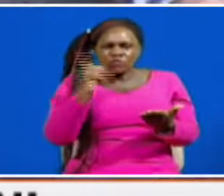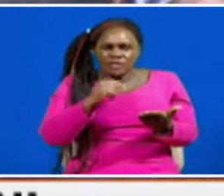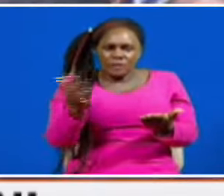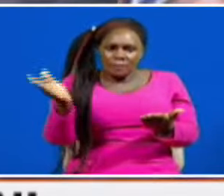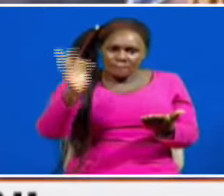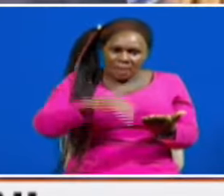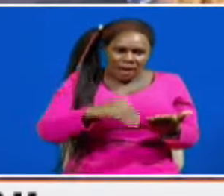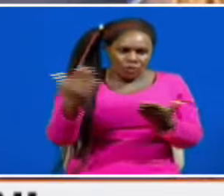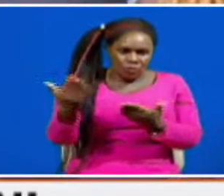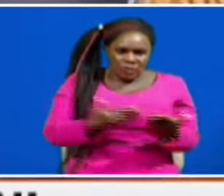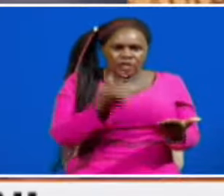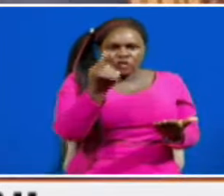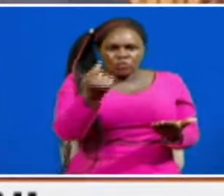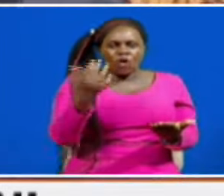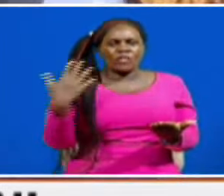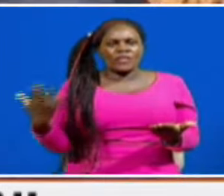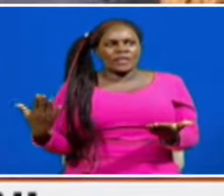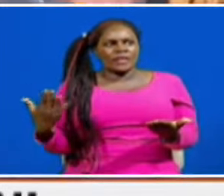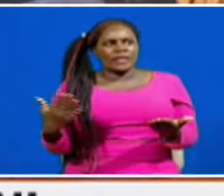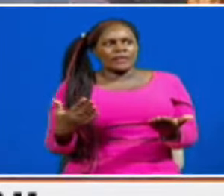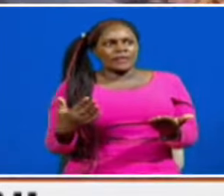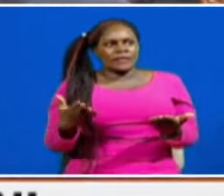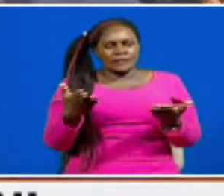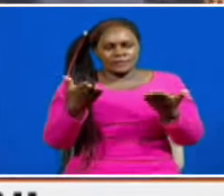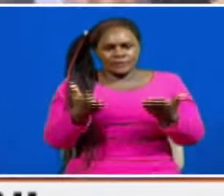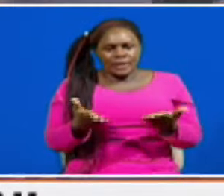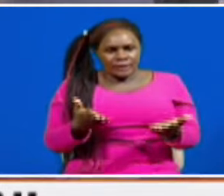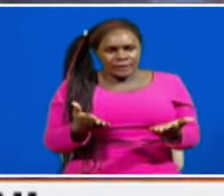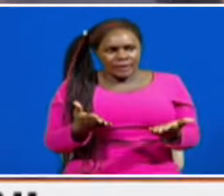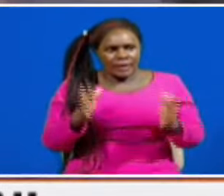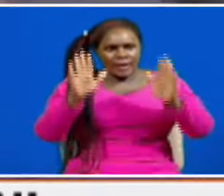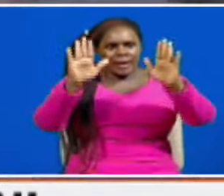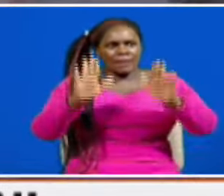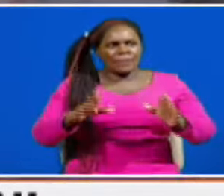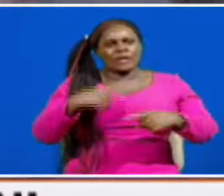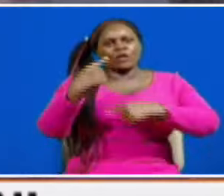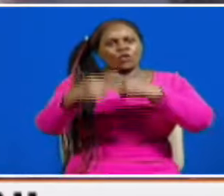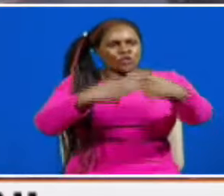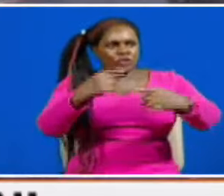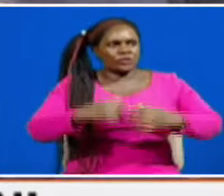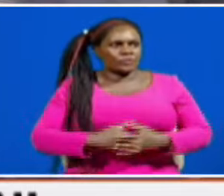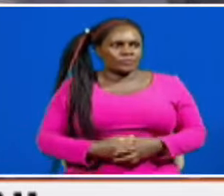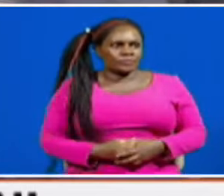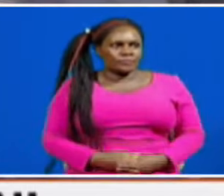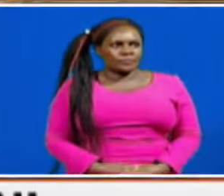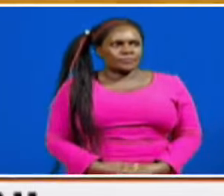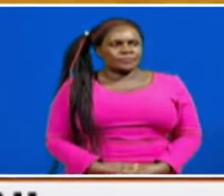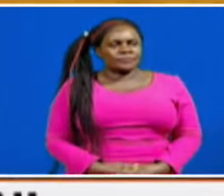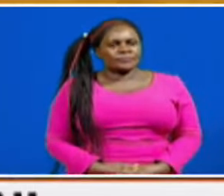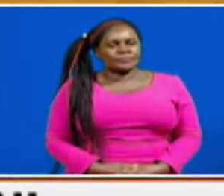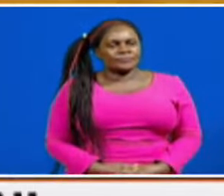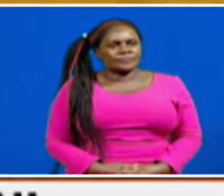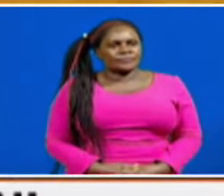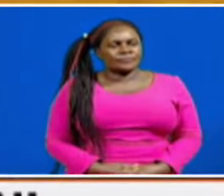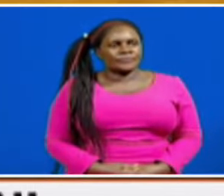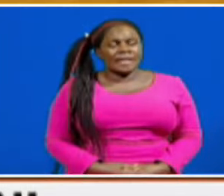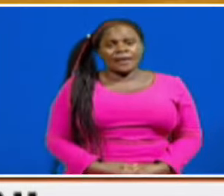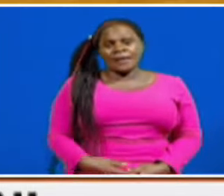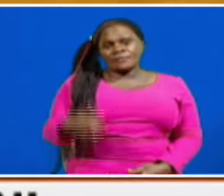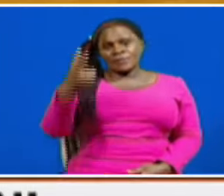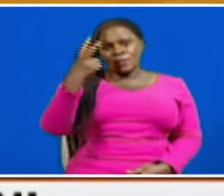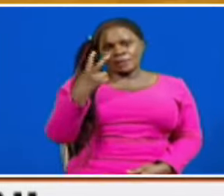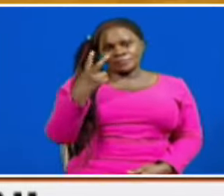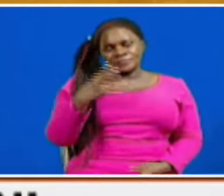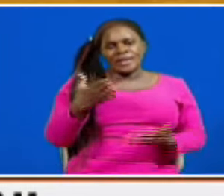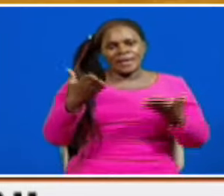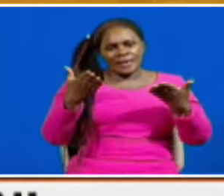unu naaku kitu kidogo kama hii ndio wema ni kamp endelea kuf naam mami